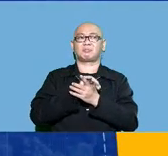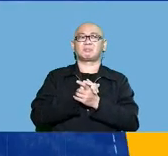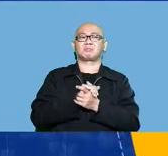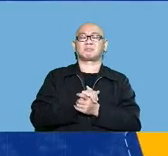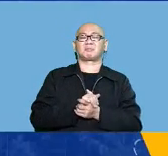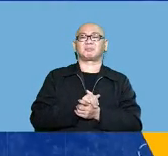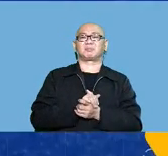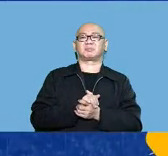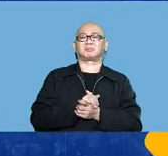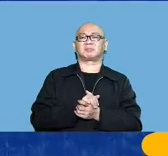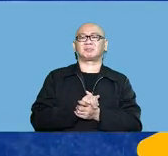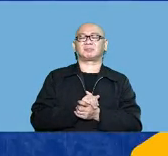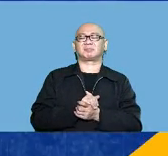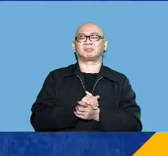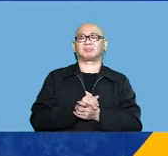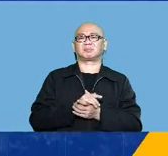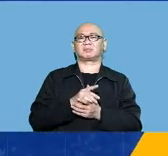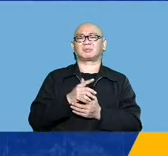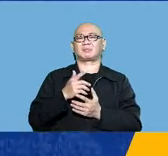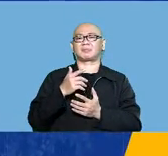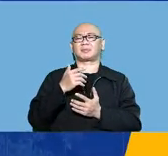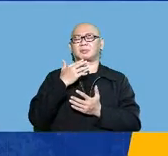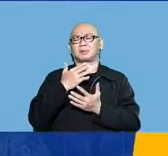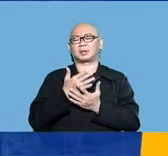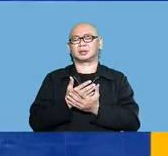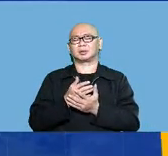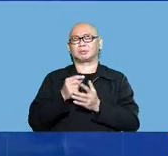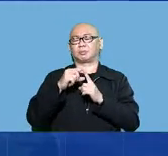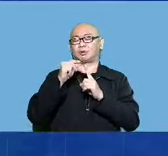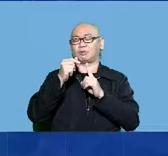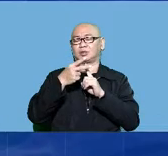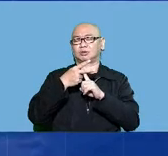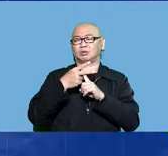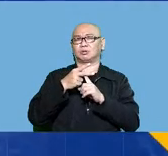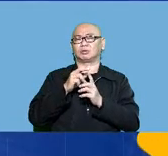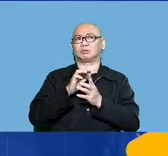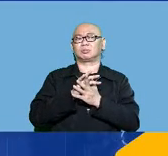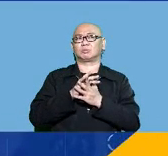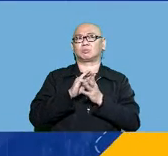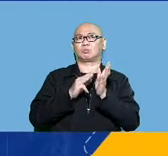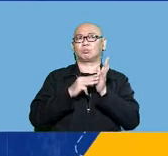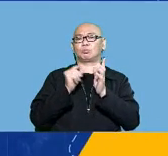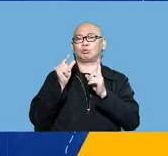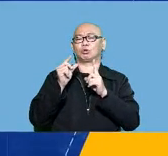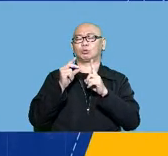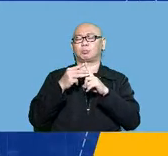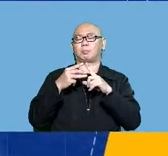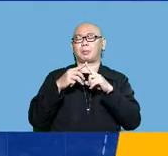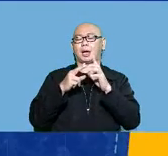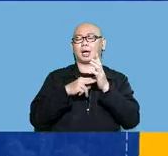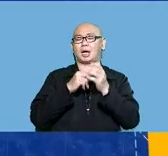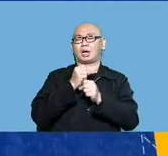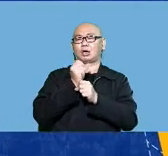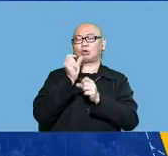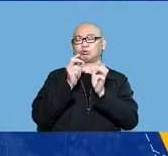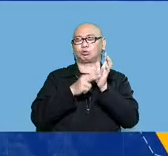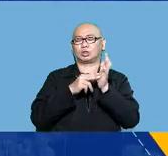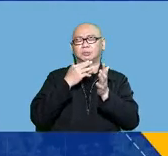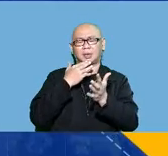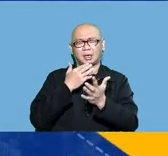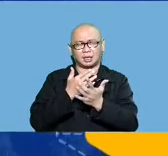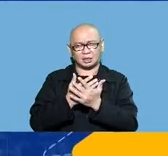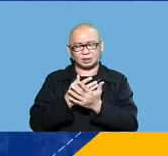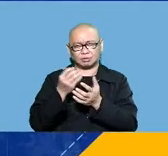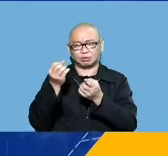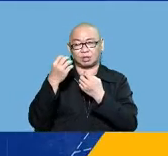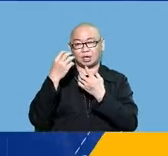Amin, Prof. Dewi Lisnur, Prof. Eni Suwarsi, Prof. Murbangun, terima kasih atas saran dan